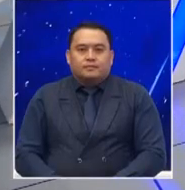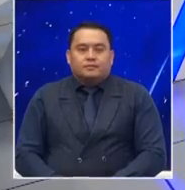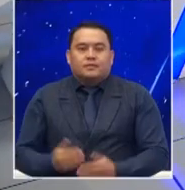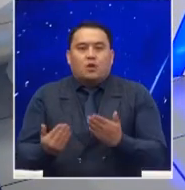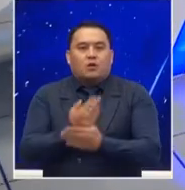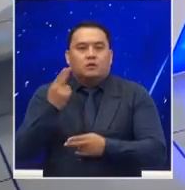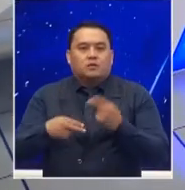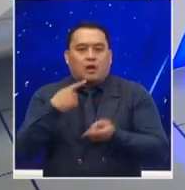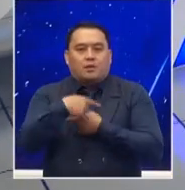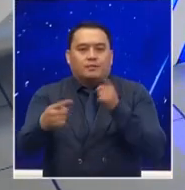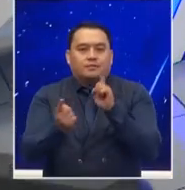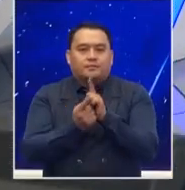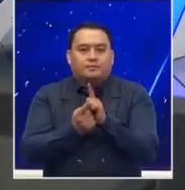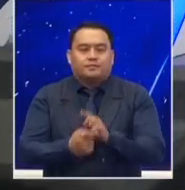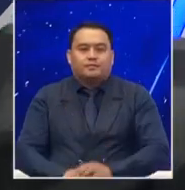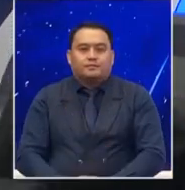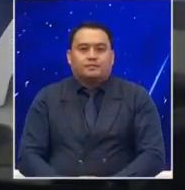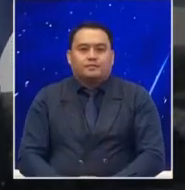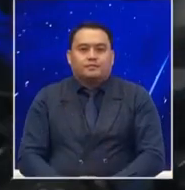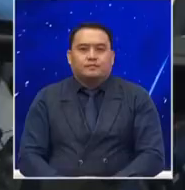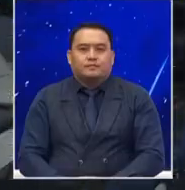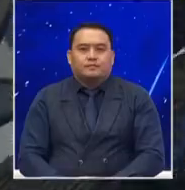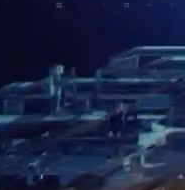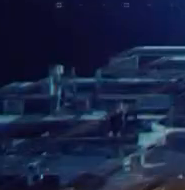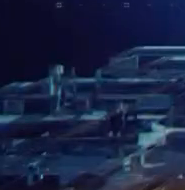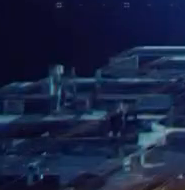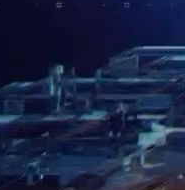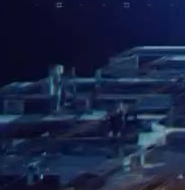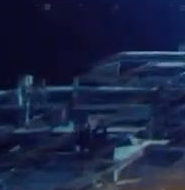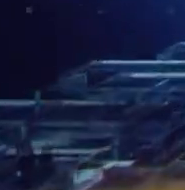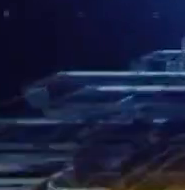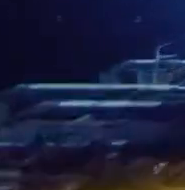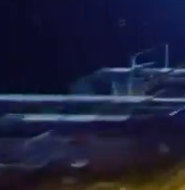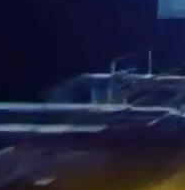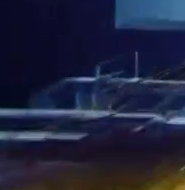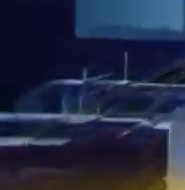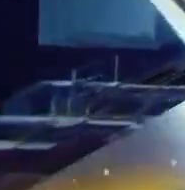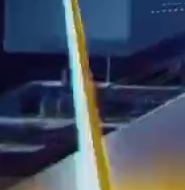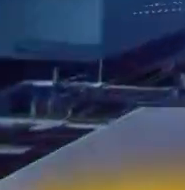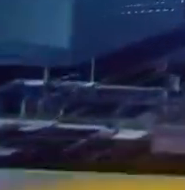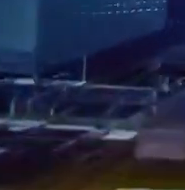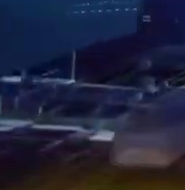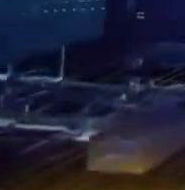На этом все. Спасибо за внимание. Всего доброго.